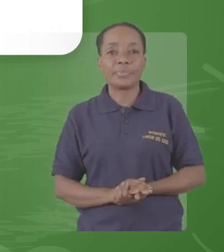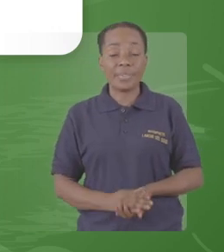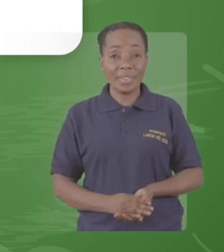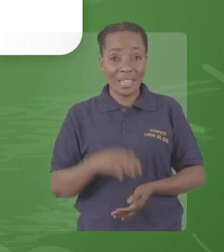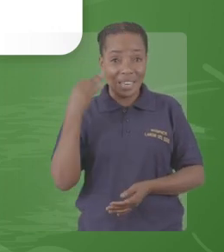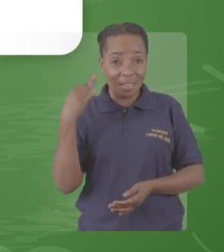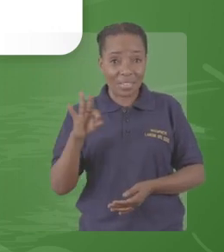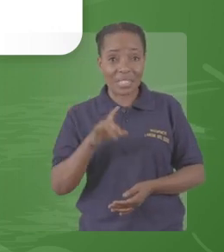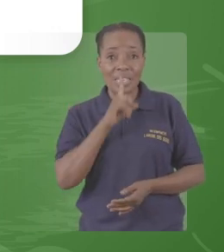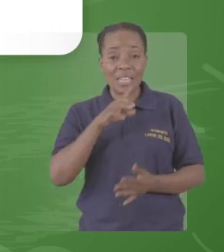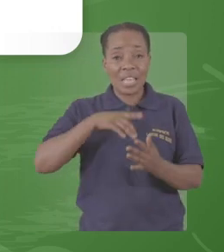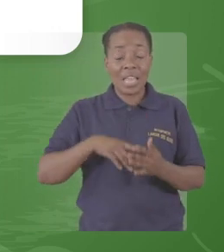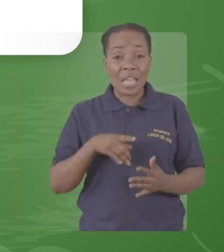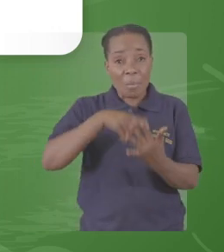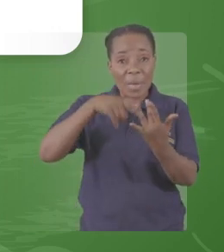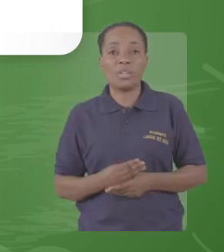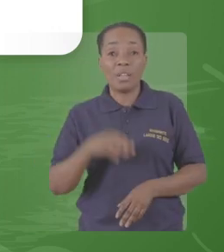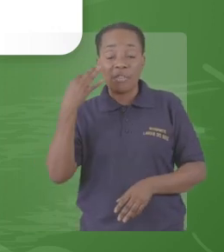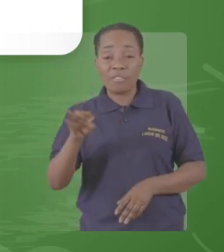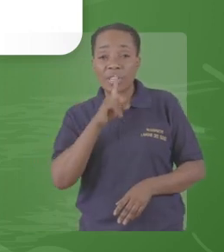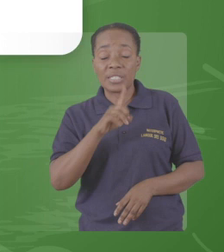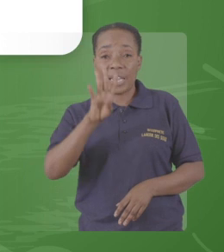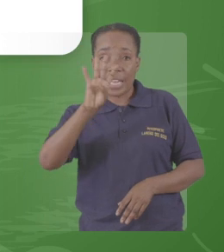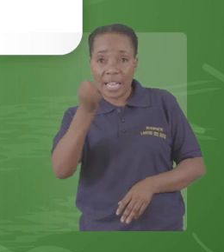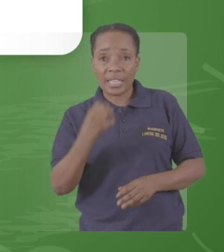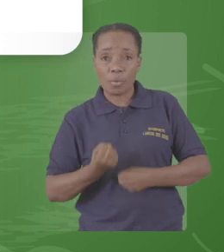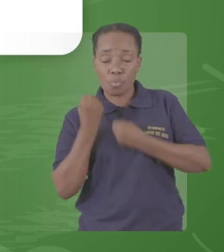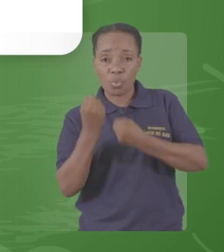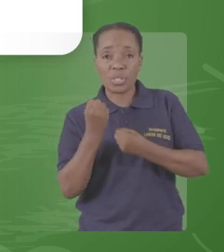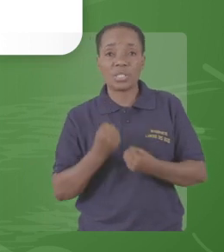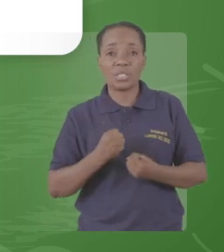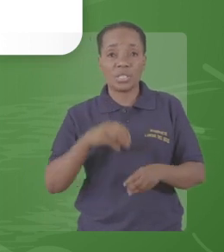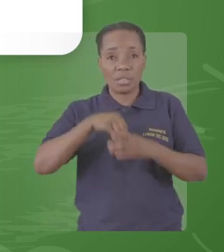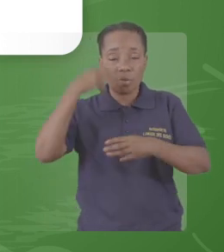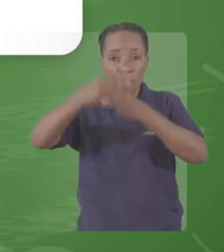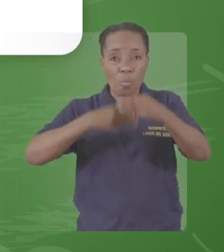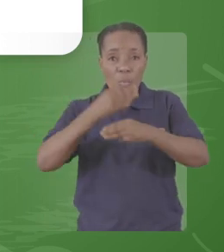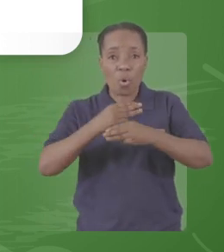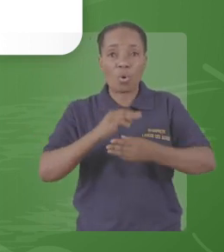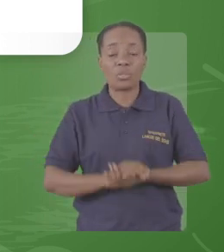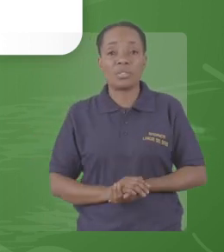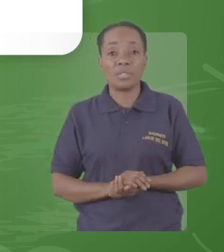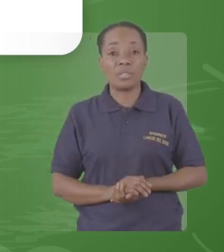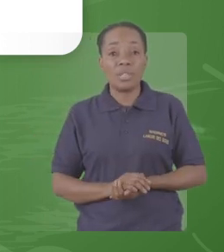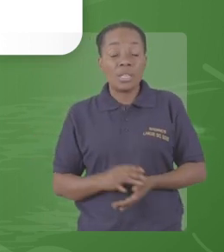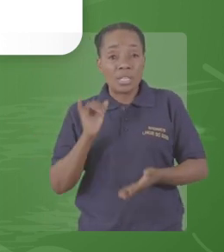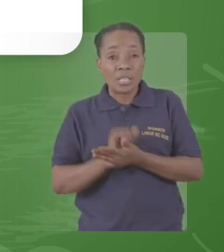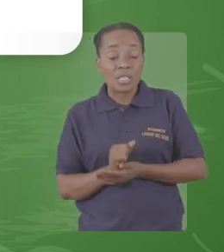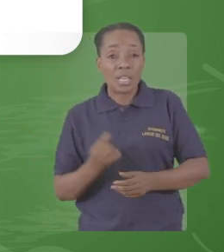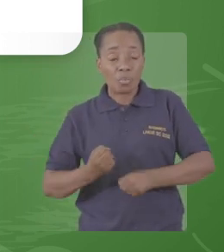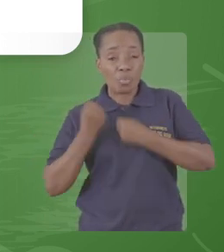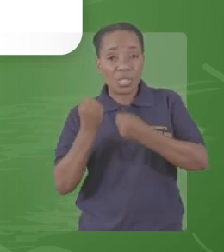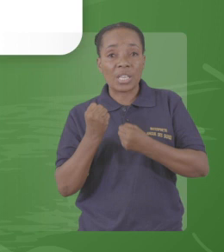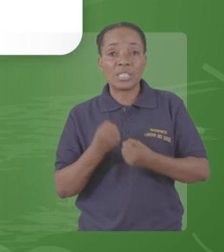parmi les grandes puissances économiques du monde. Cette puissance économique, fondée sur de nombreux